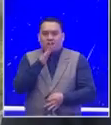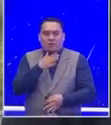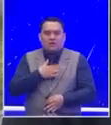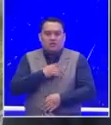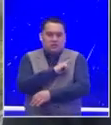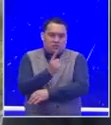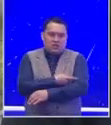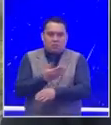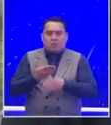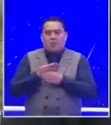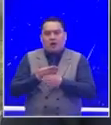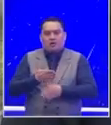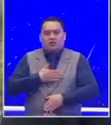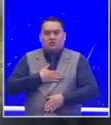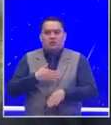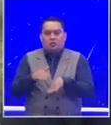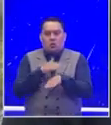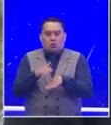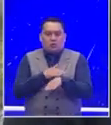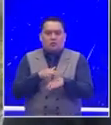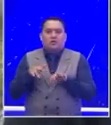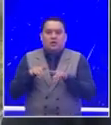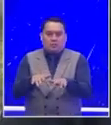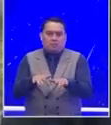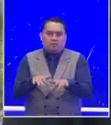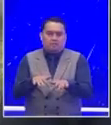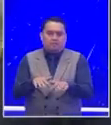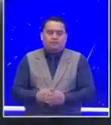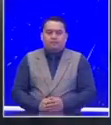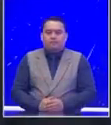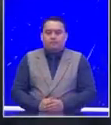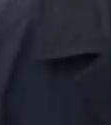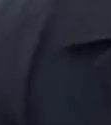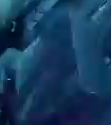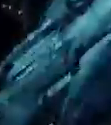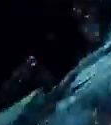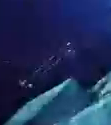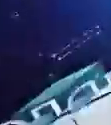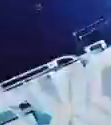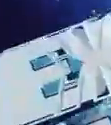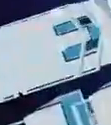очень сильно помогают своим же землякам вот такой помощью.